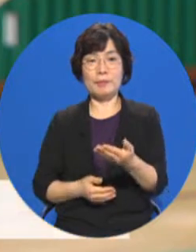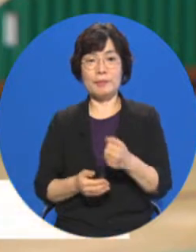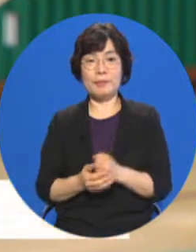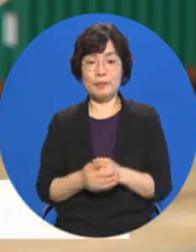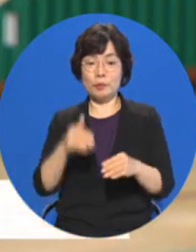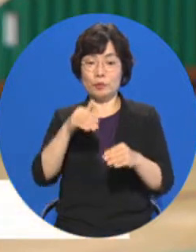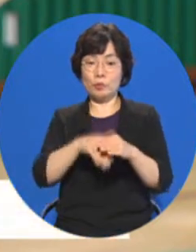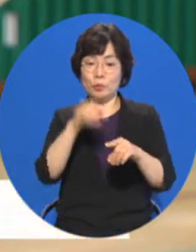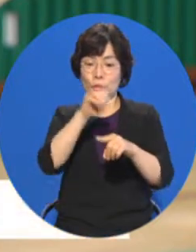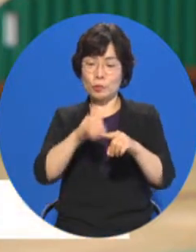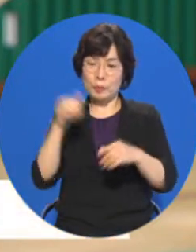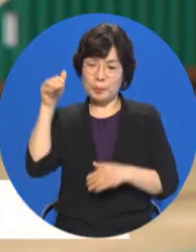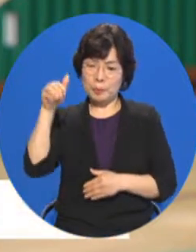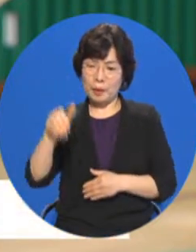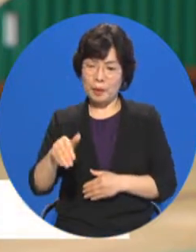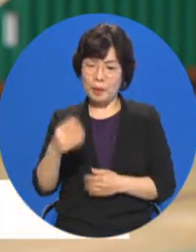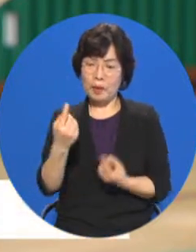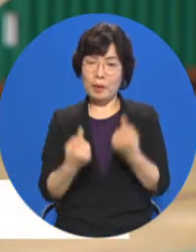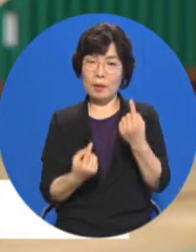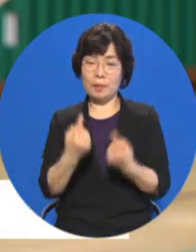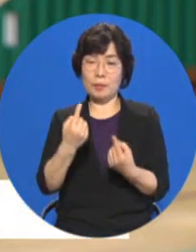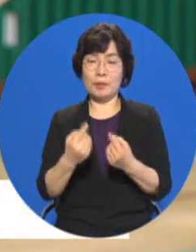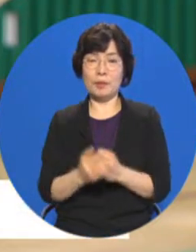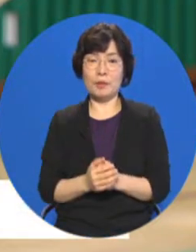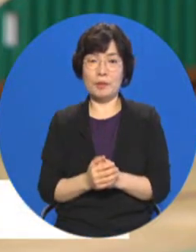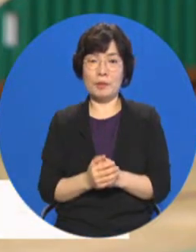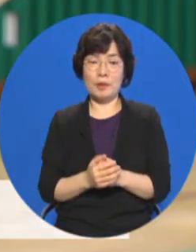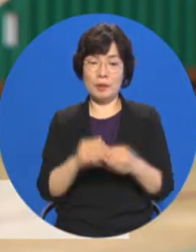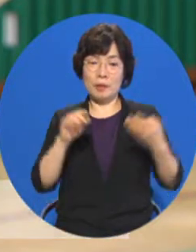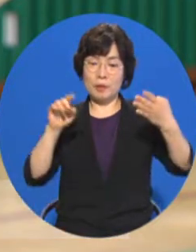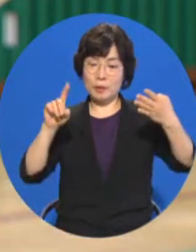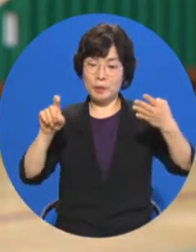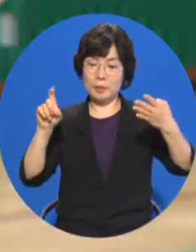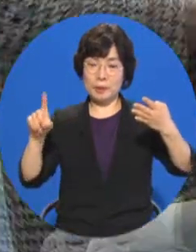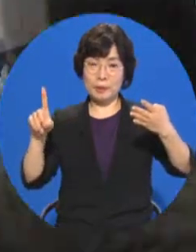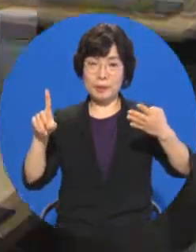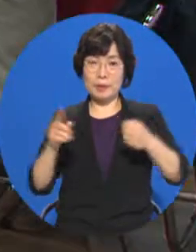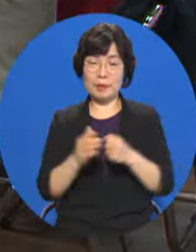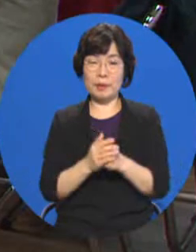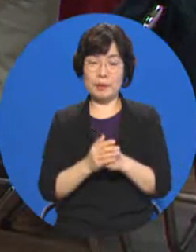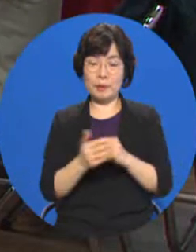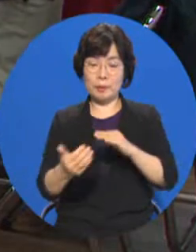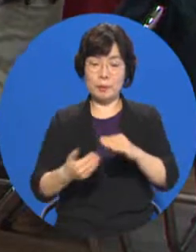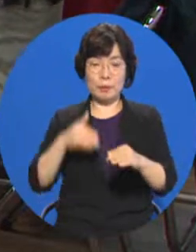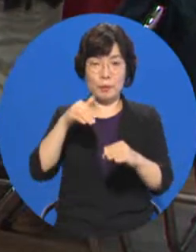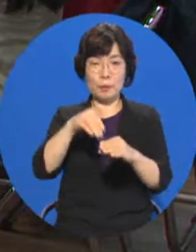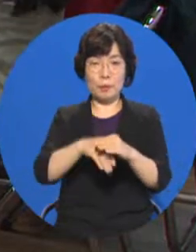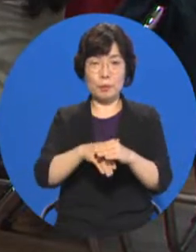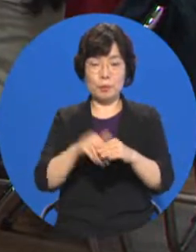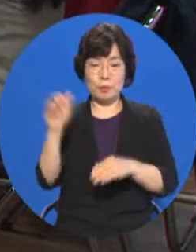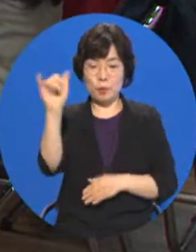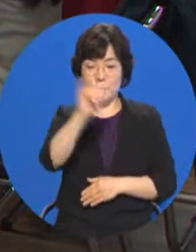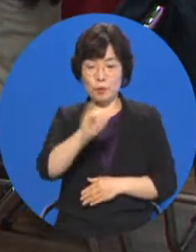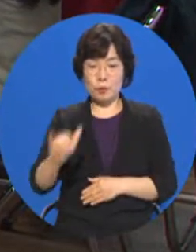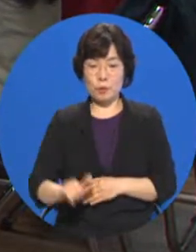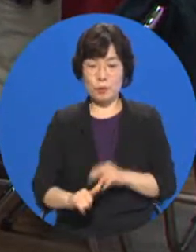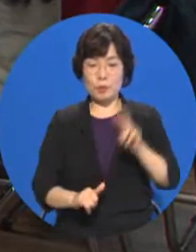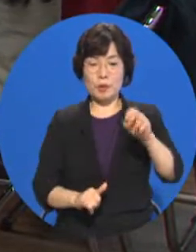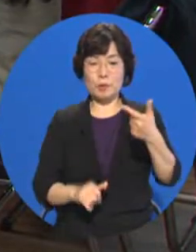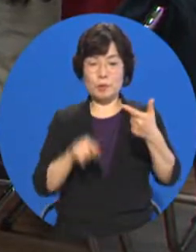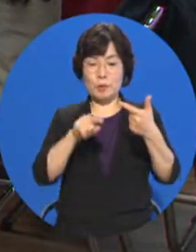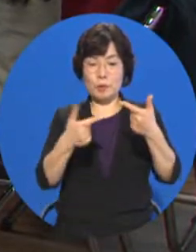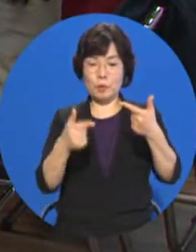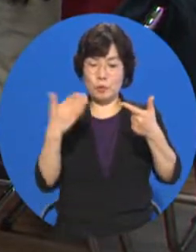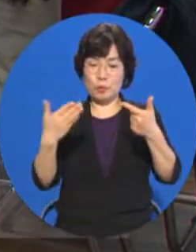특별히 젖어 할까 라는 기존의 우리아 달리 지난 4월 10일과 11일 치러진 사전 투표에서 전국 26.6